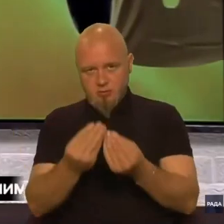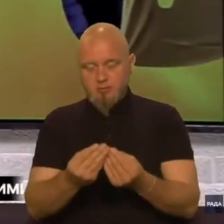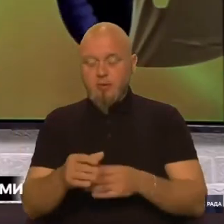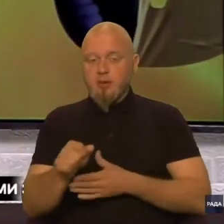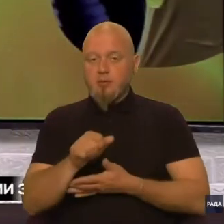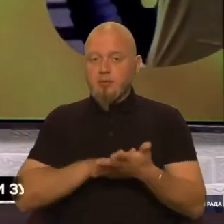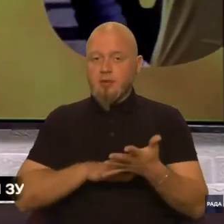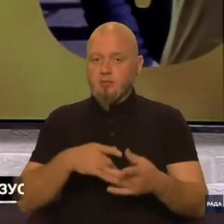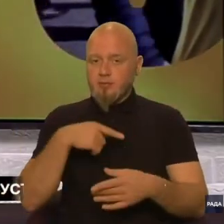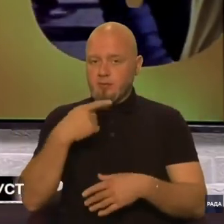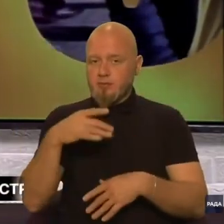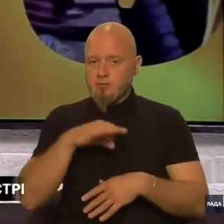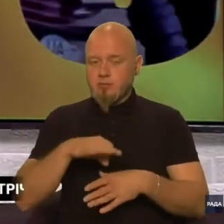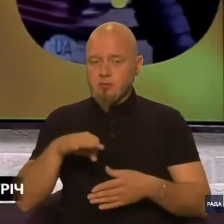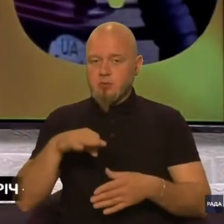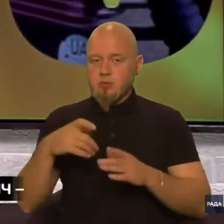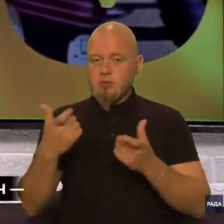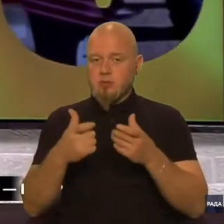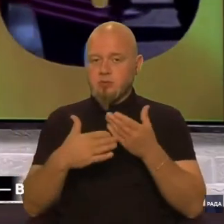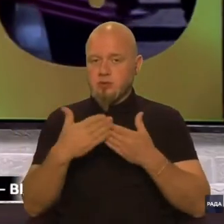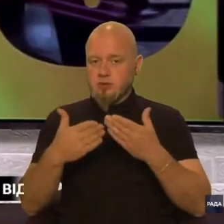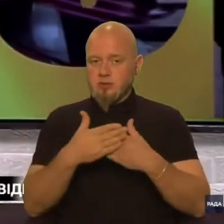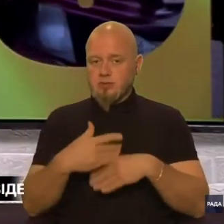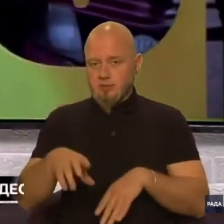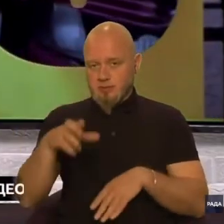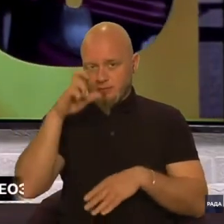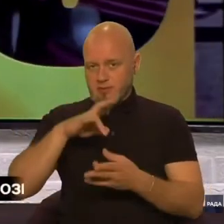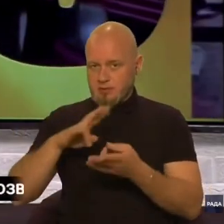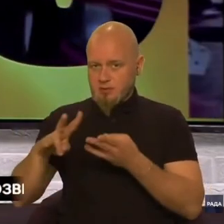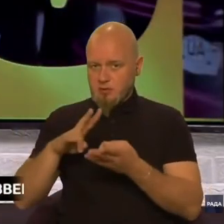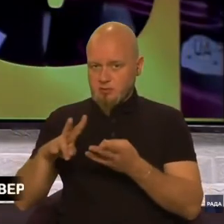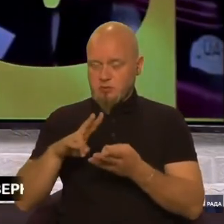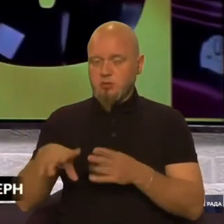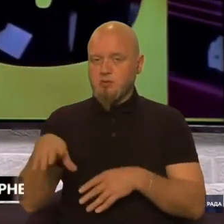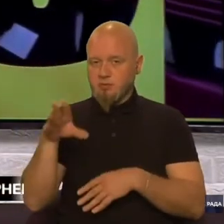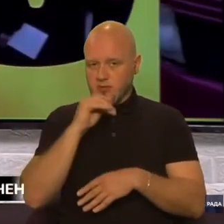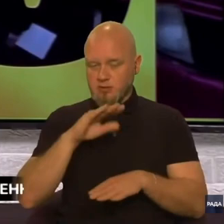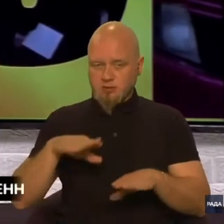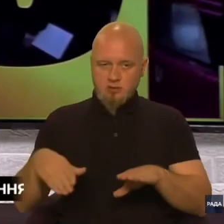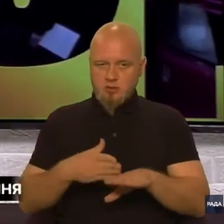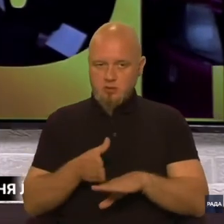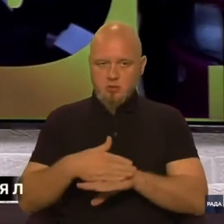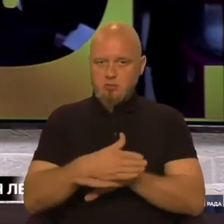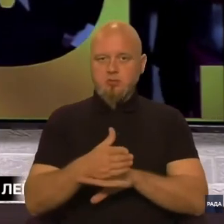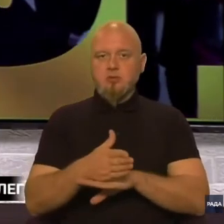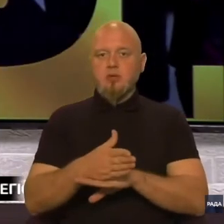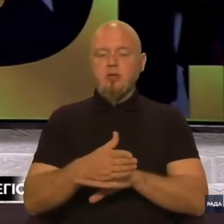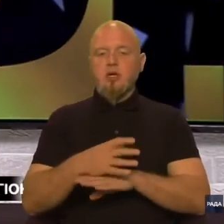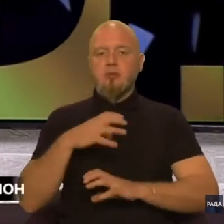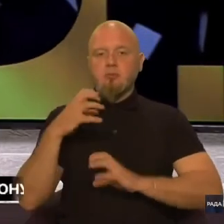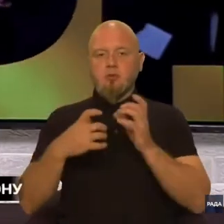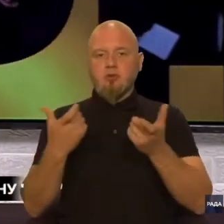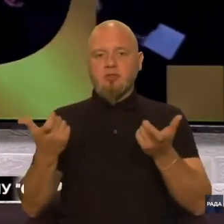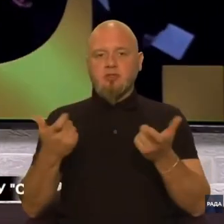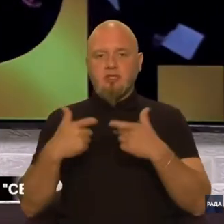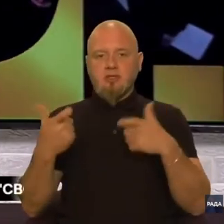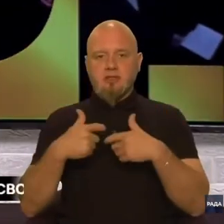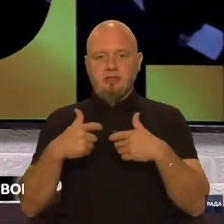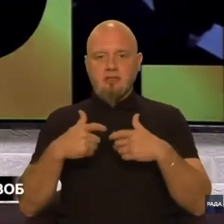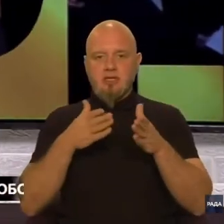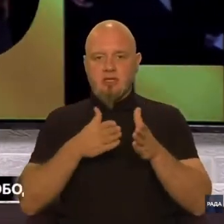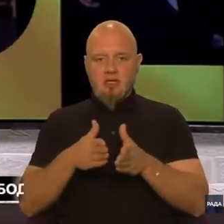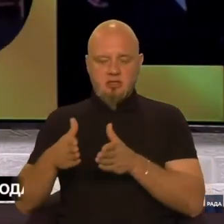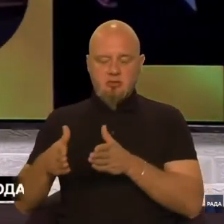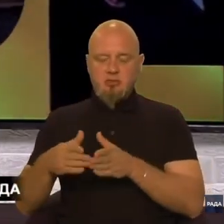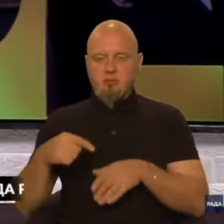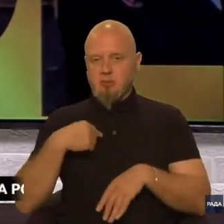а далі говоримо про санкції державі терористу вдається обходити міжнародні санкційні режими ми